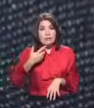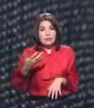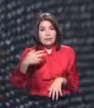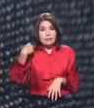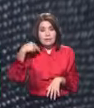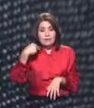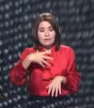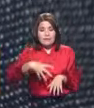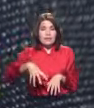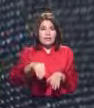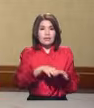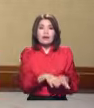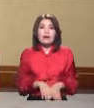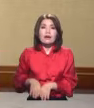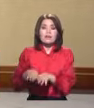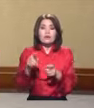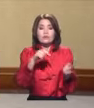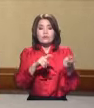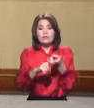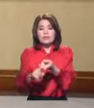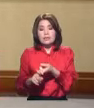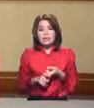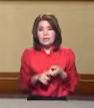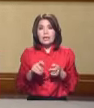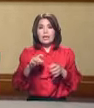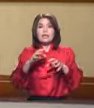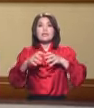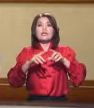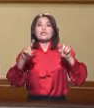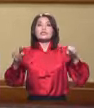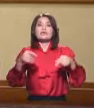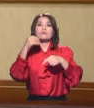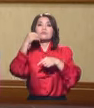бәрі де бағытталған мәселелер. Білімнің сапасын көтеру және де